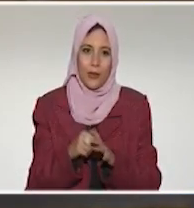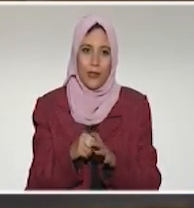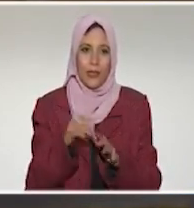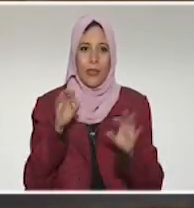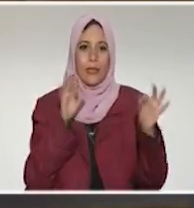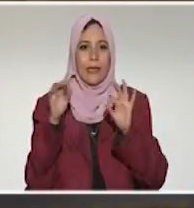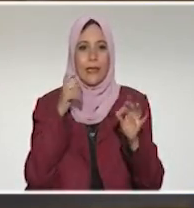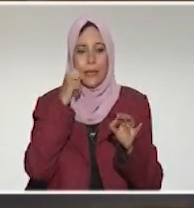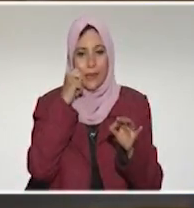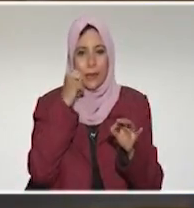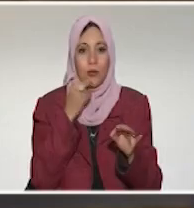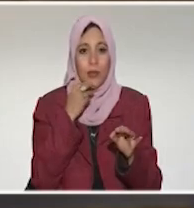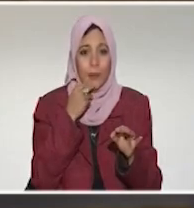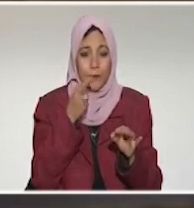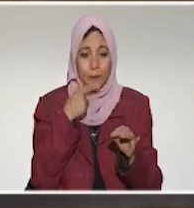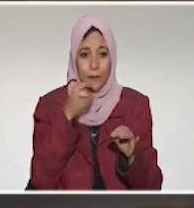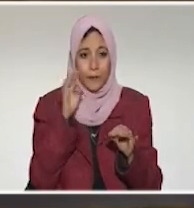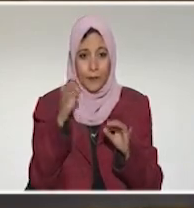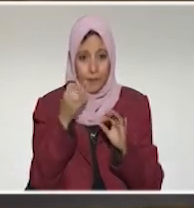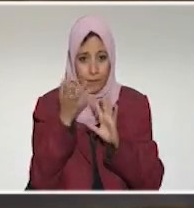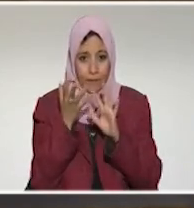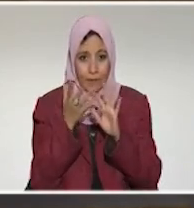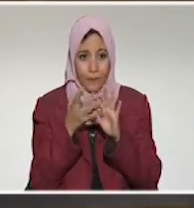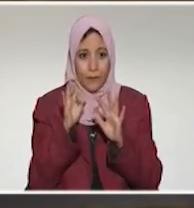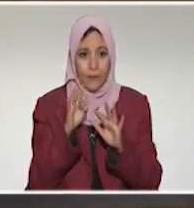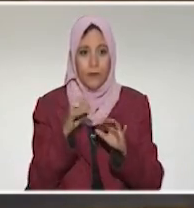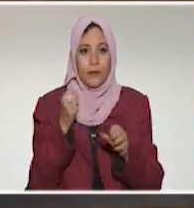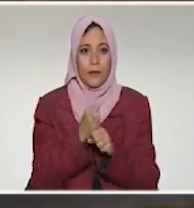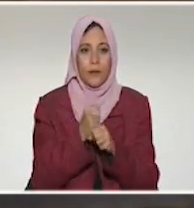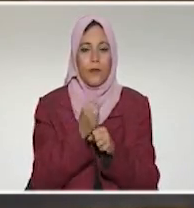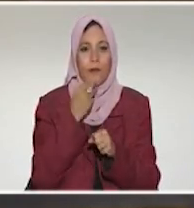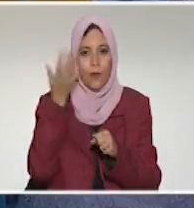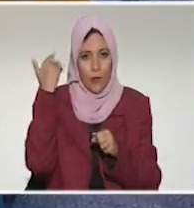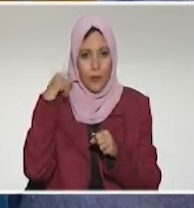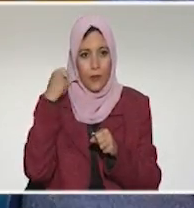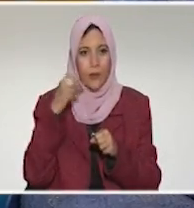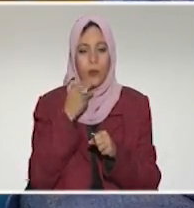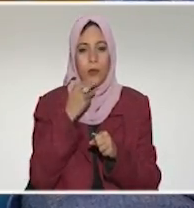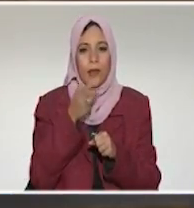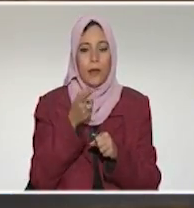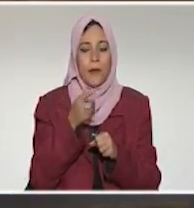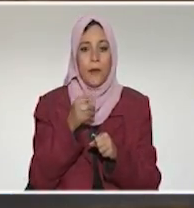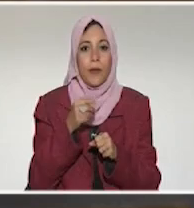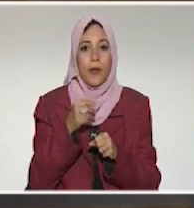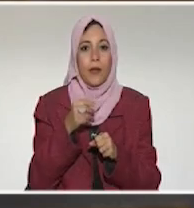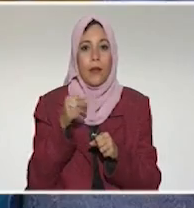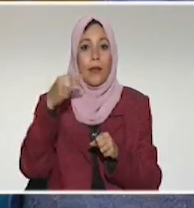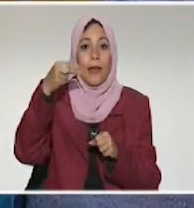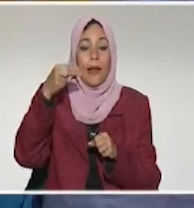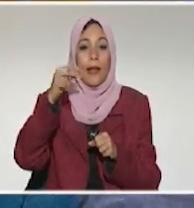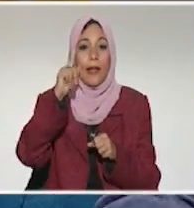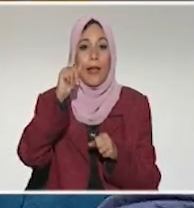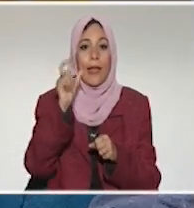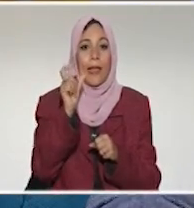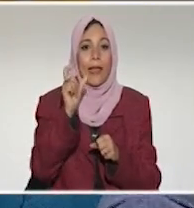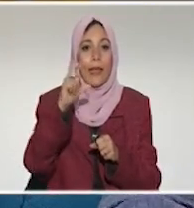اشتغلت معهم. عادل امام. احمد زكي، محمود عبد العزيز احنا اتكلمنا عنه دلوقتي. كلمني عن عادل امام واحمد زكي في حياتك.